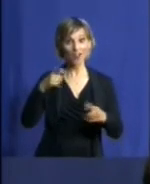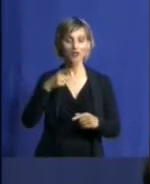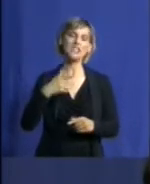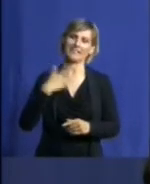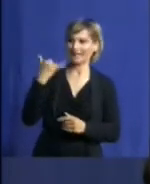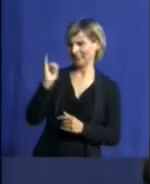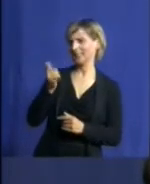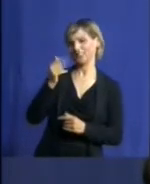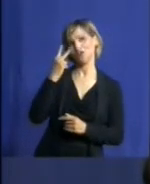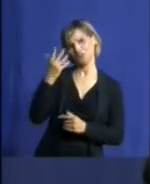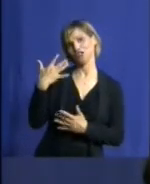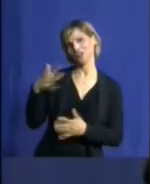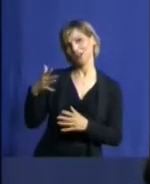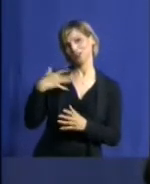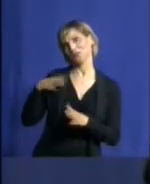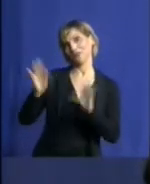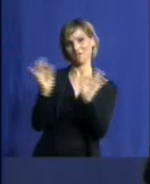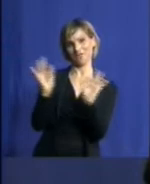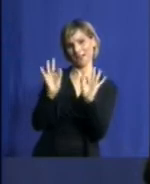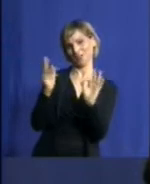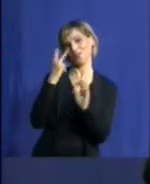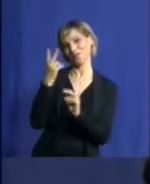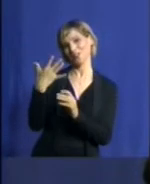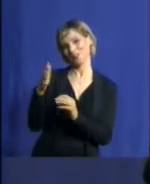l'ho visto appena è uscito, quindi